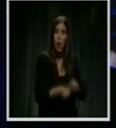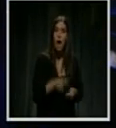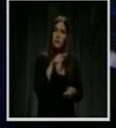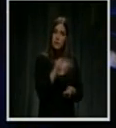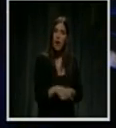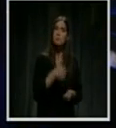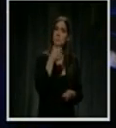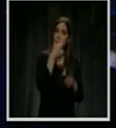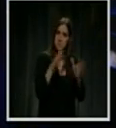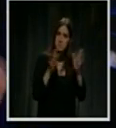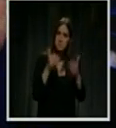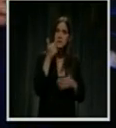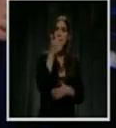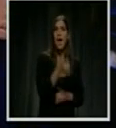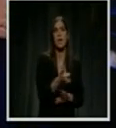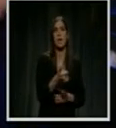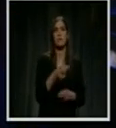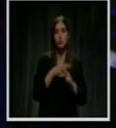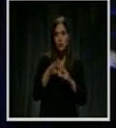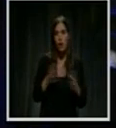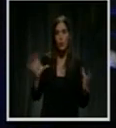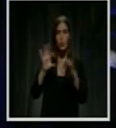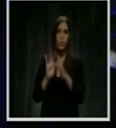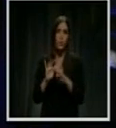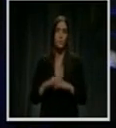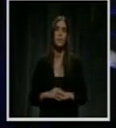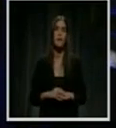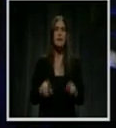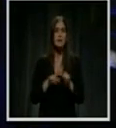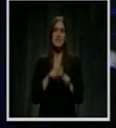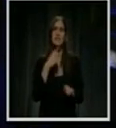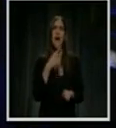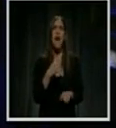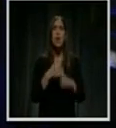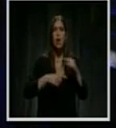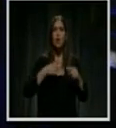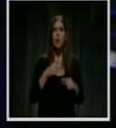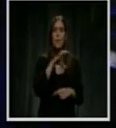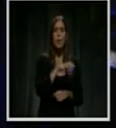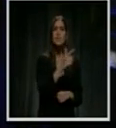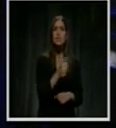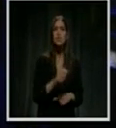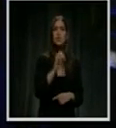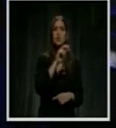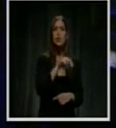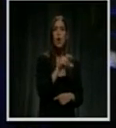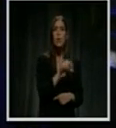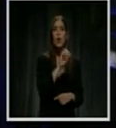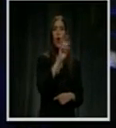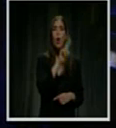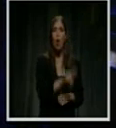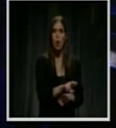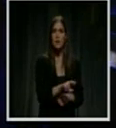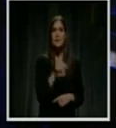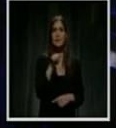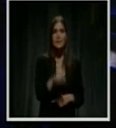Hekk kif ukoll semma il-żonqor ġabu huma mill-Oppożizzjoni. Iż-żonqor kienet proposta ewlenija fil-Manifest Malta